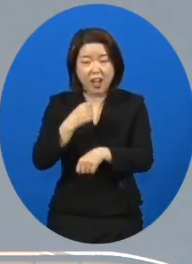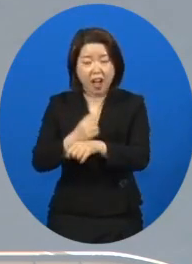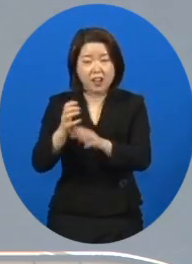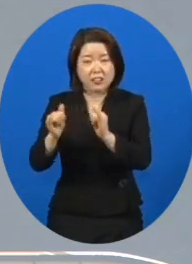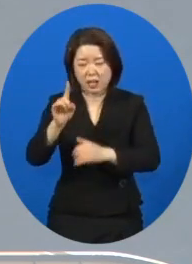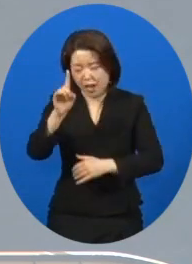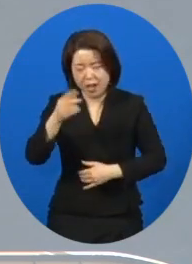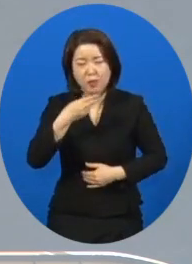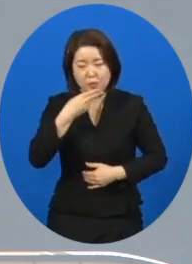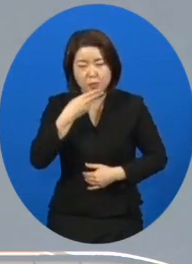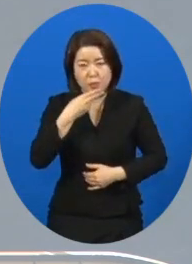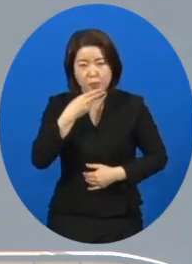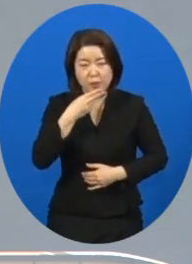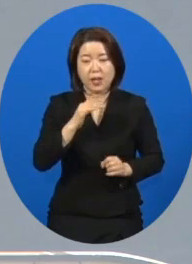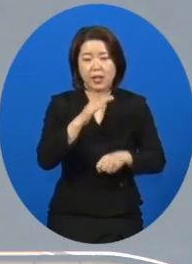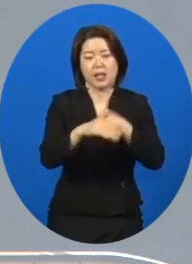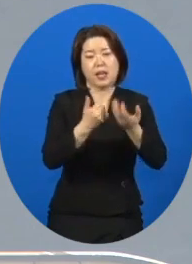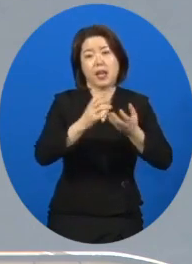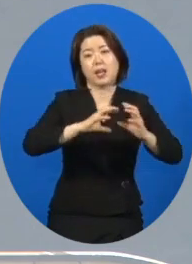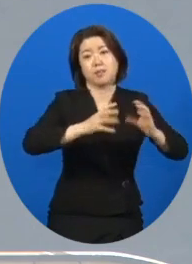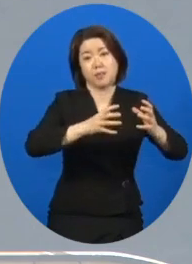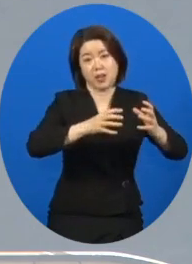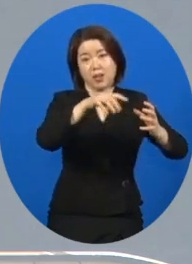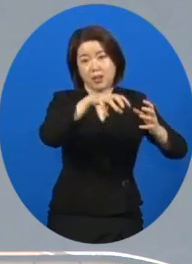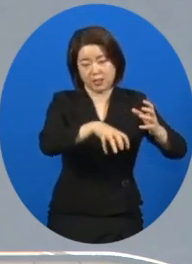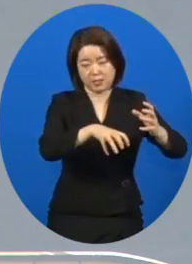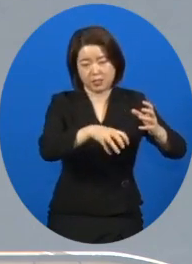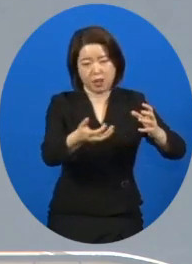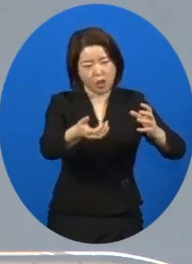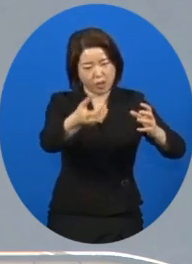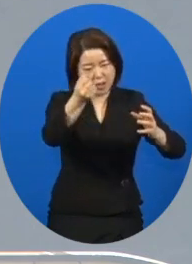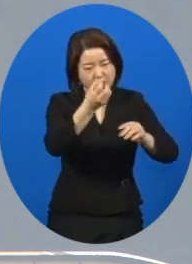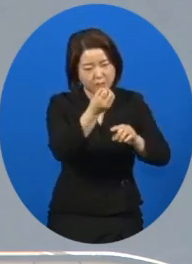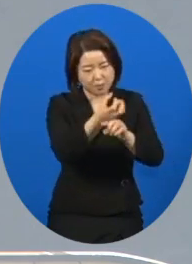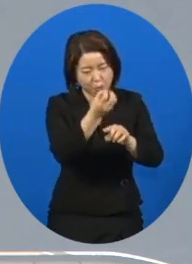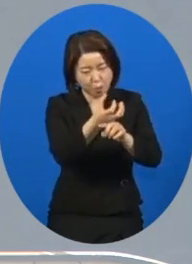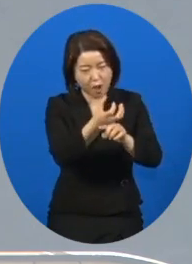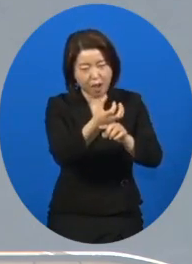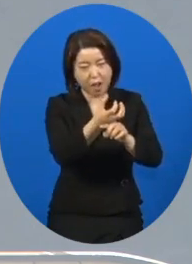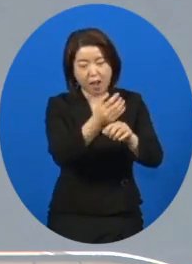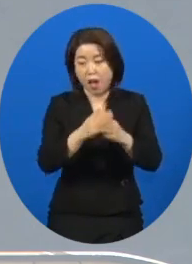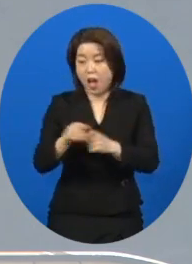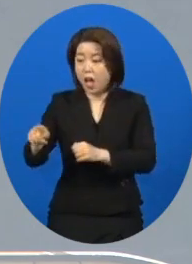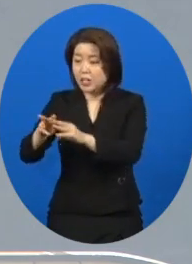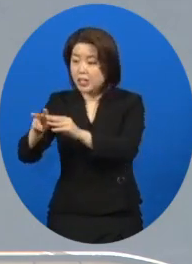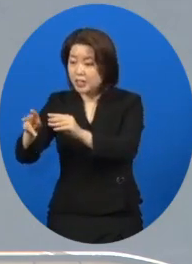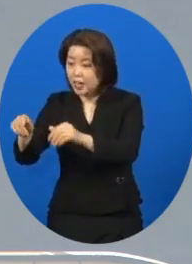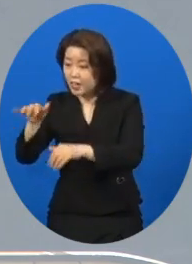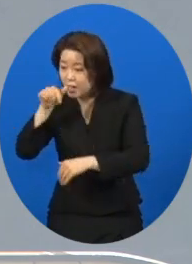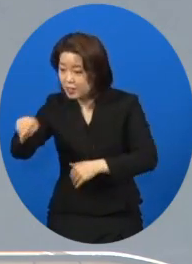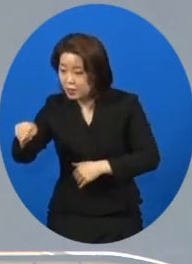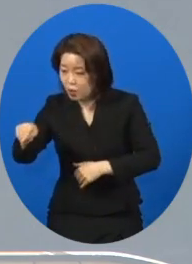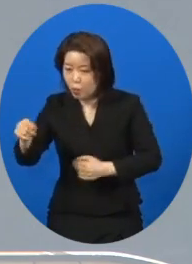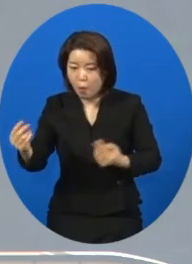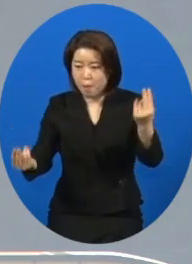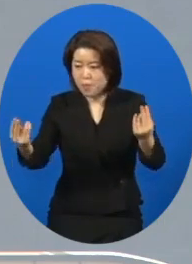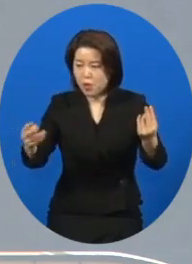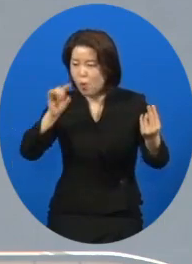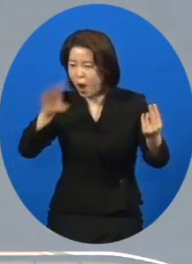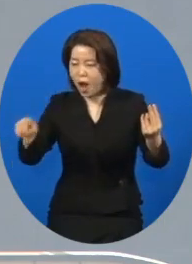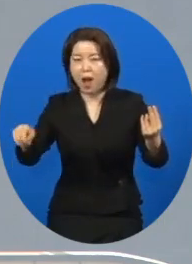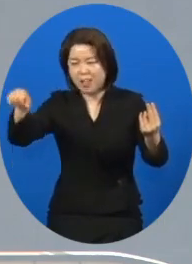없어요. 하나님의 나라에서 거둘 보화가 이 땅에 있는 것과 비교가 안 되니까.